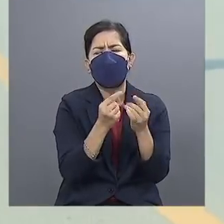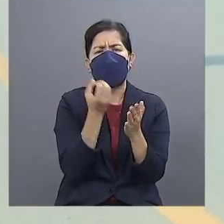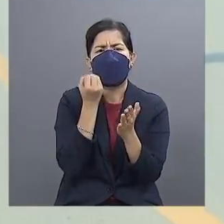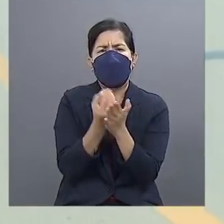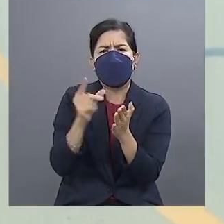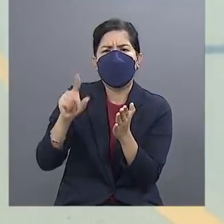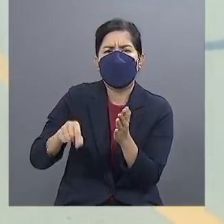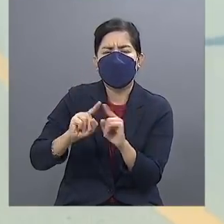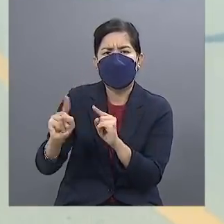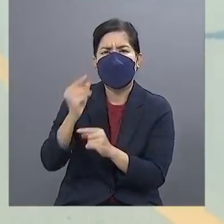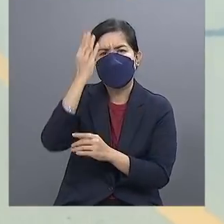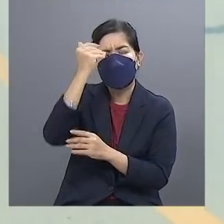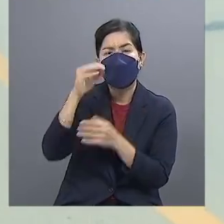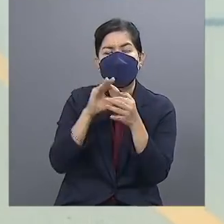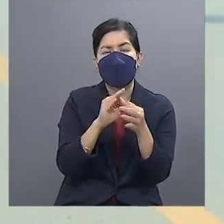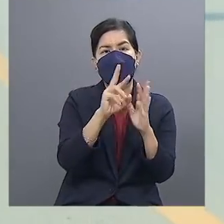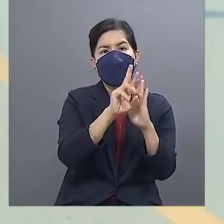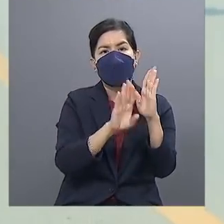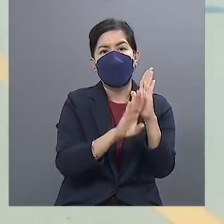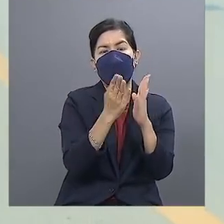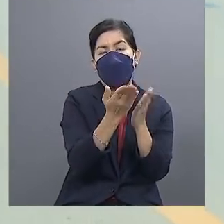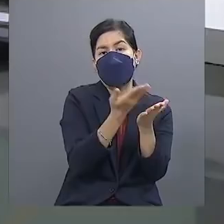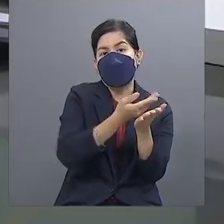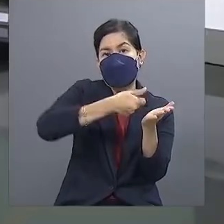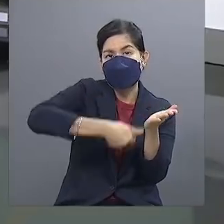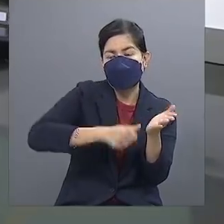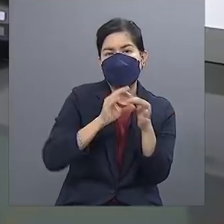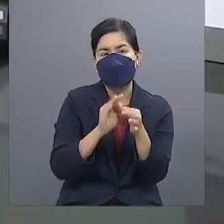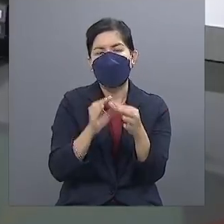เก็บเงินเข้ากองทุนรวมไปถึงเรื่องของการอุดหนุนที่แตกต่างกันด้วยค่ะ ขอบคุณค่ะ